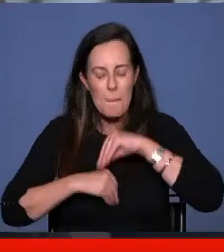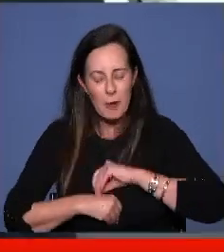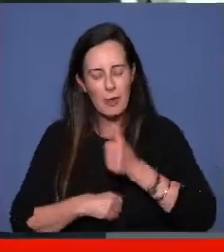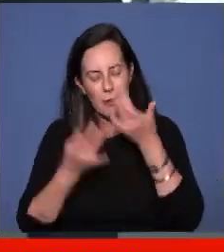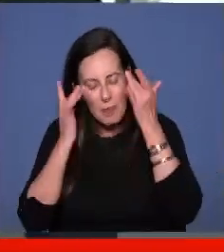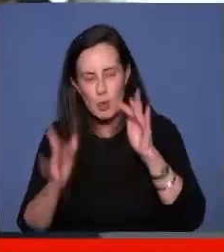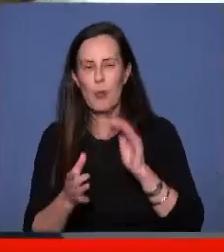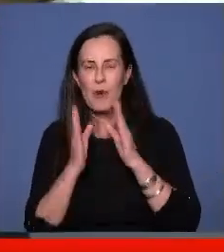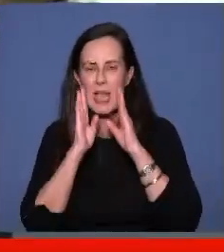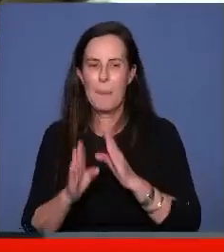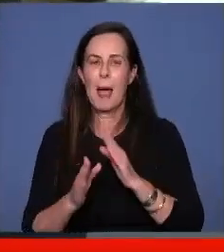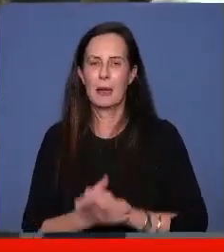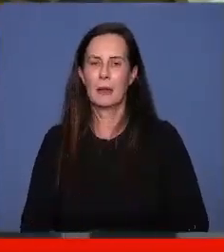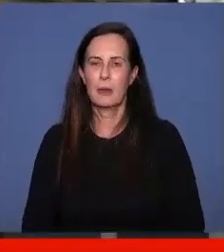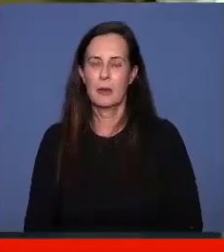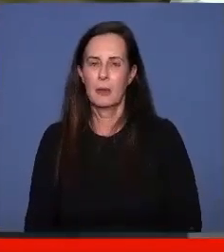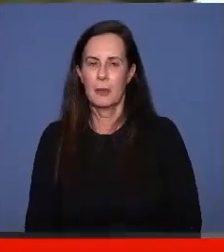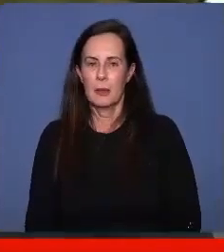ונאמן.